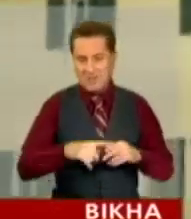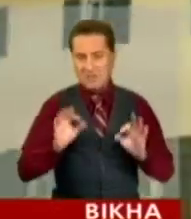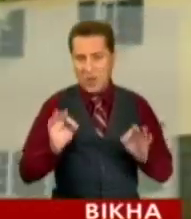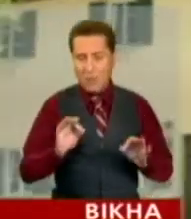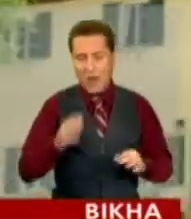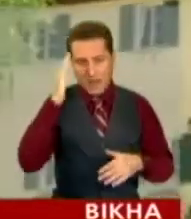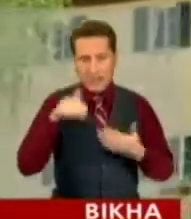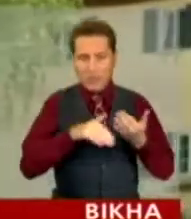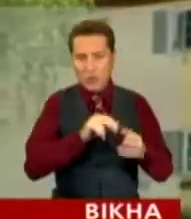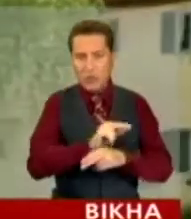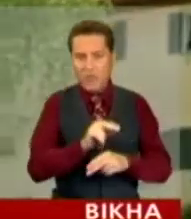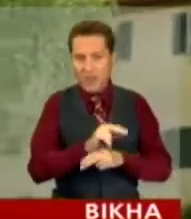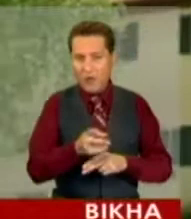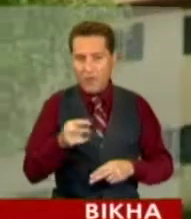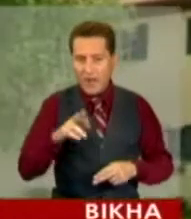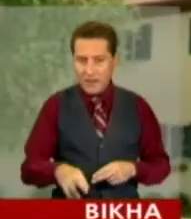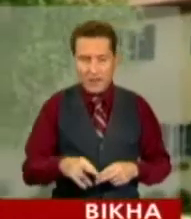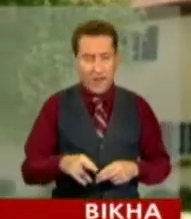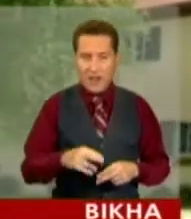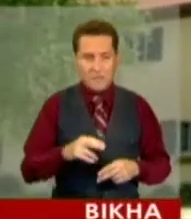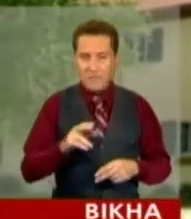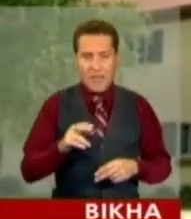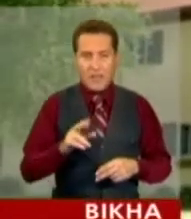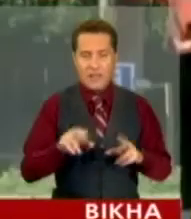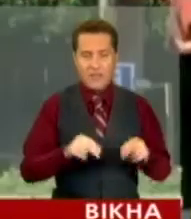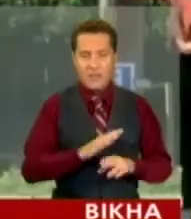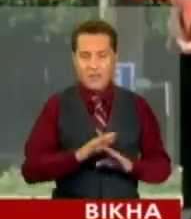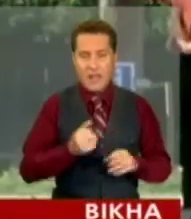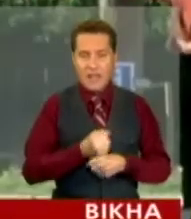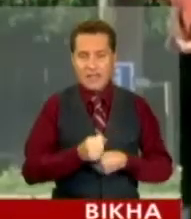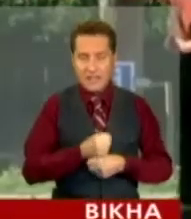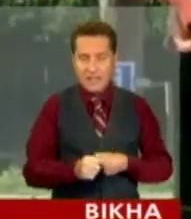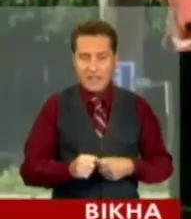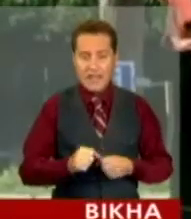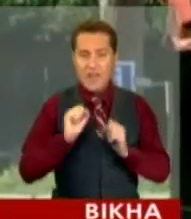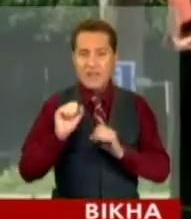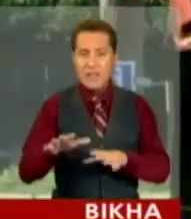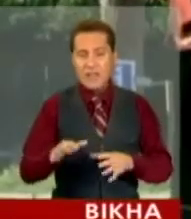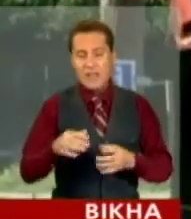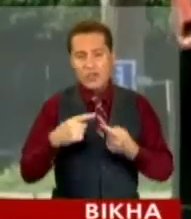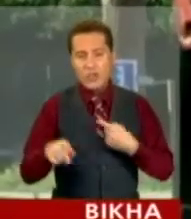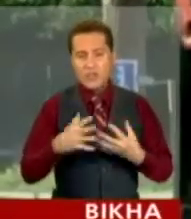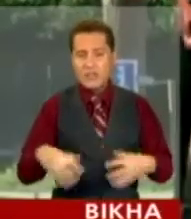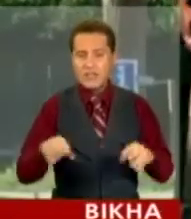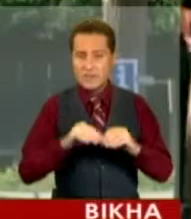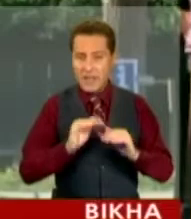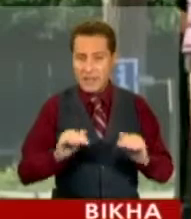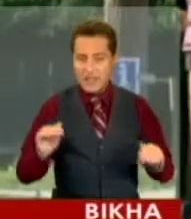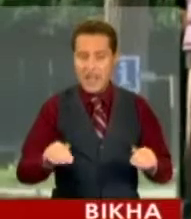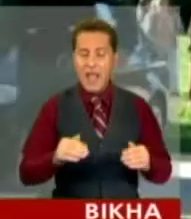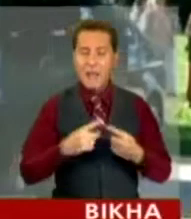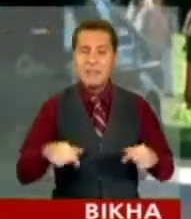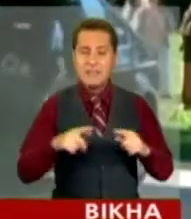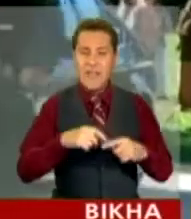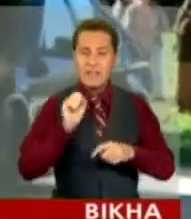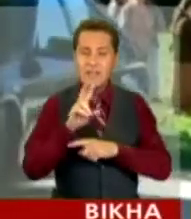спосіб виховання, аж ніяк не за насилля. Нині всіх діток віддали до названих сімей. Секта 12 колін у Німеччині